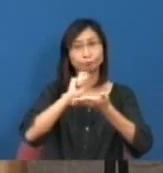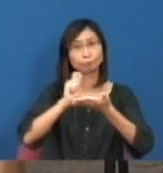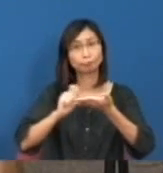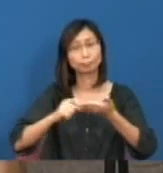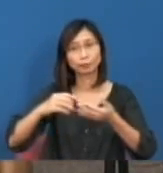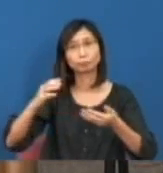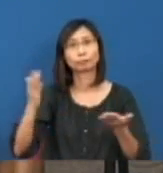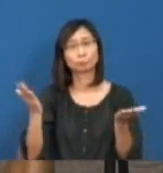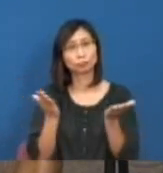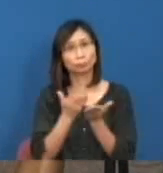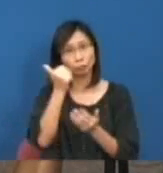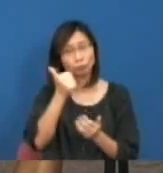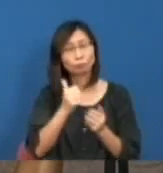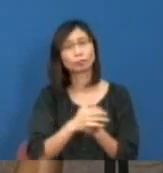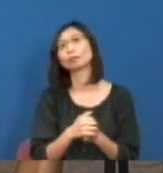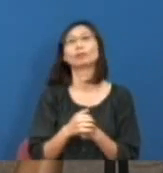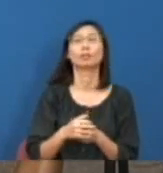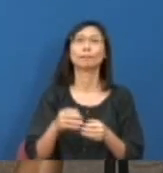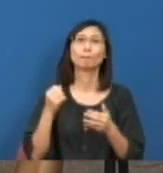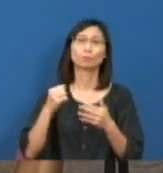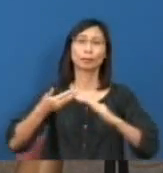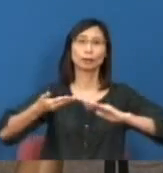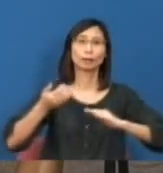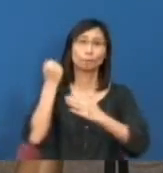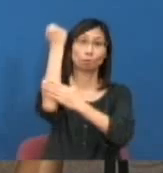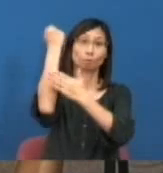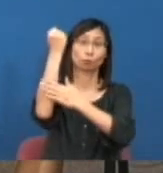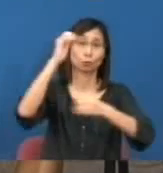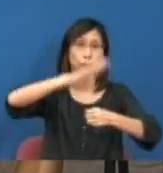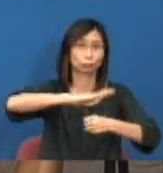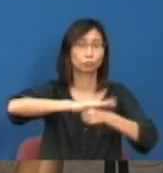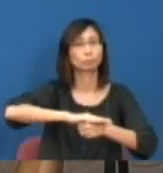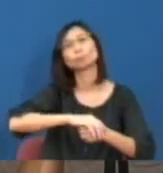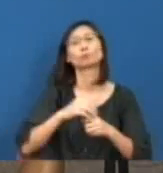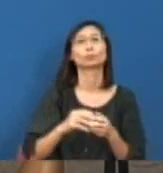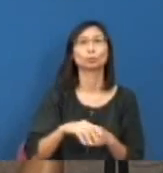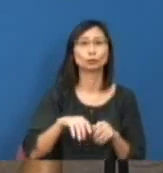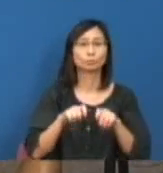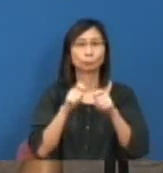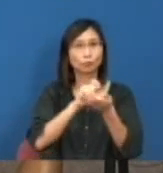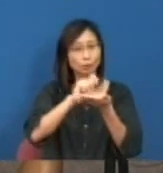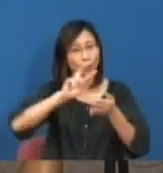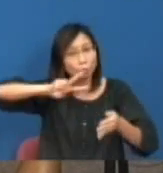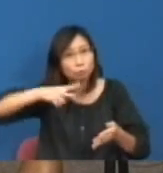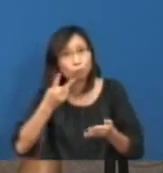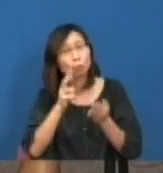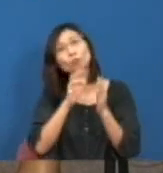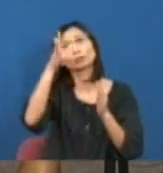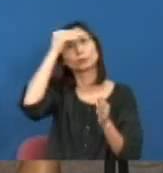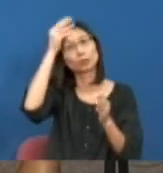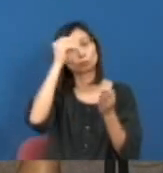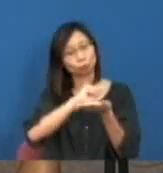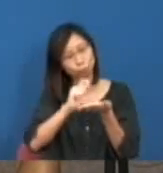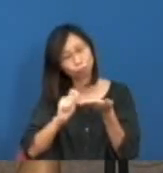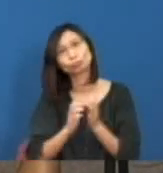動，係咪反對日本呢、這個篡改教科書？係咪有嘅喎、是